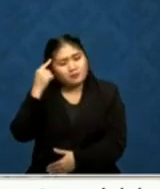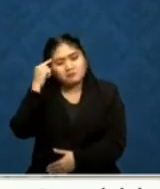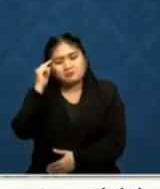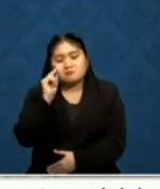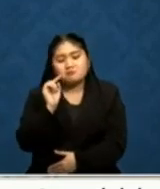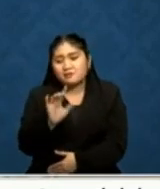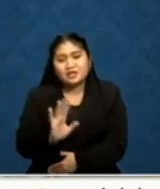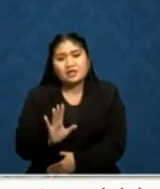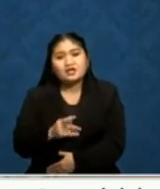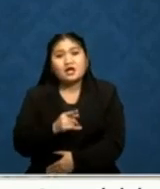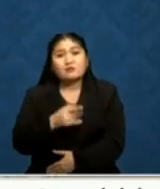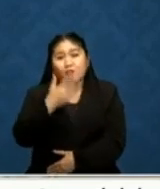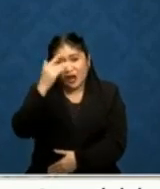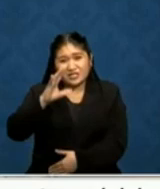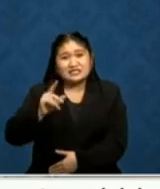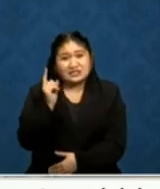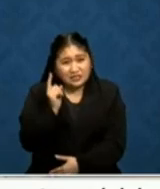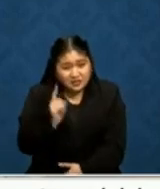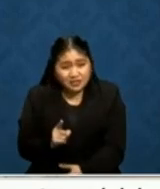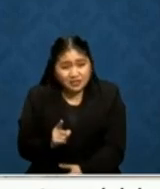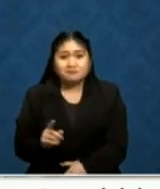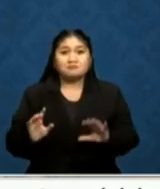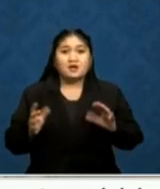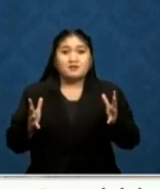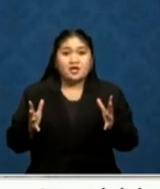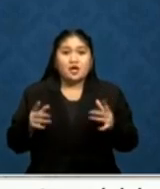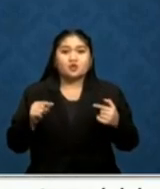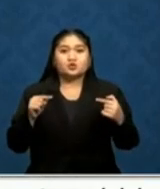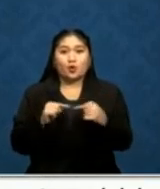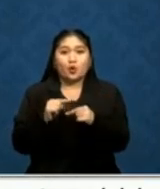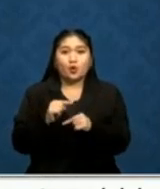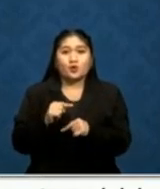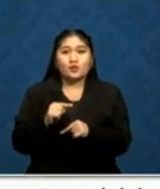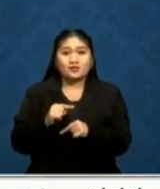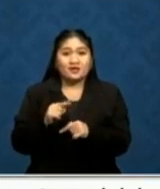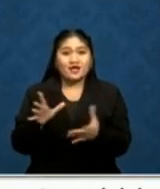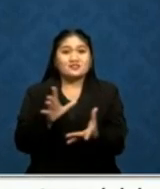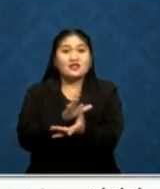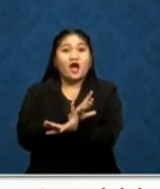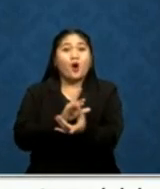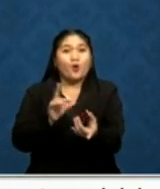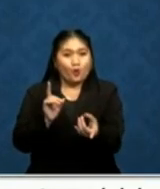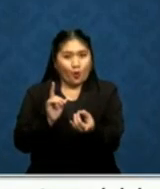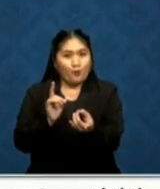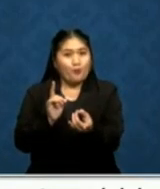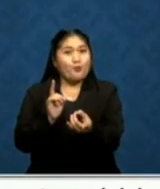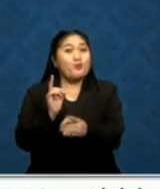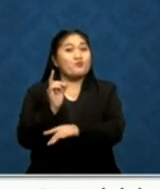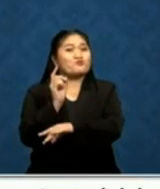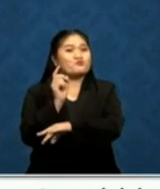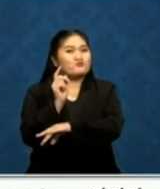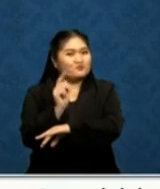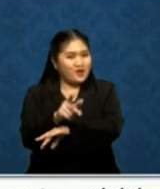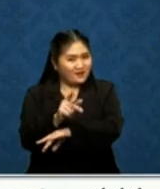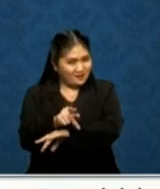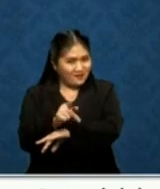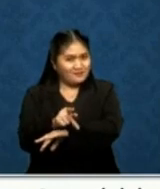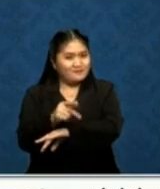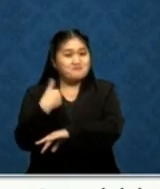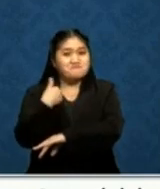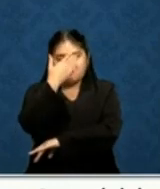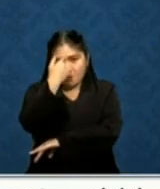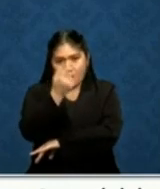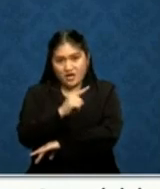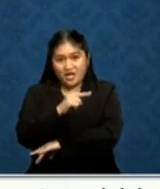ขึ้นในโลกของความเป็นจริงก็คือเรื่องของการคุกคามทางเพศในสังคมออนไลน์ค่ะซึ่ง